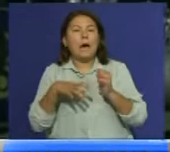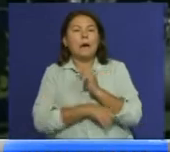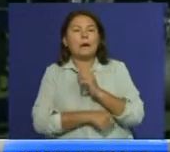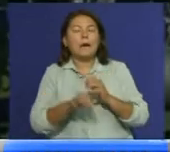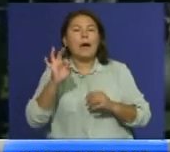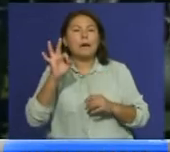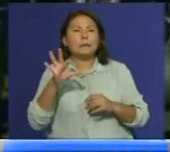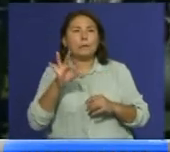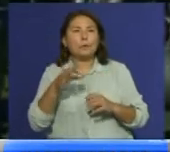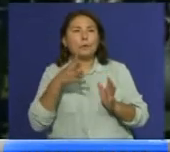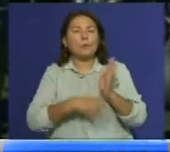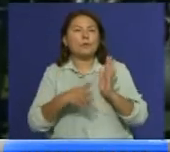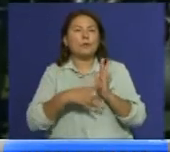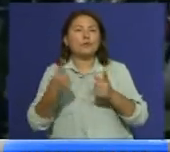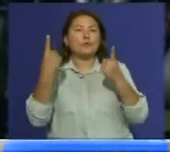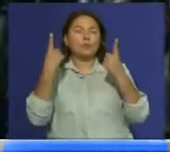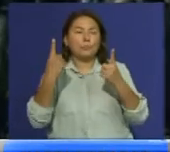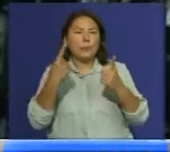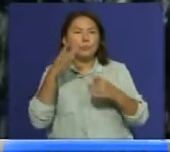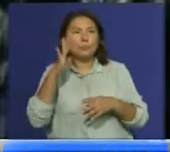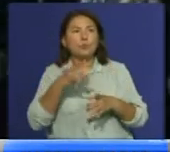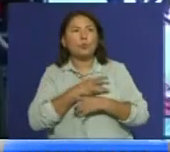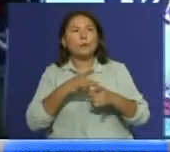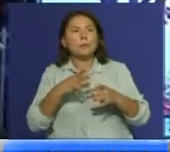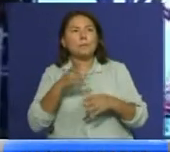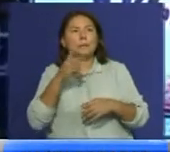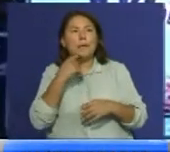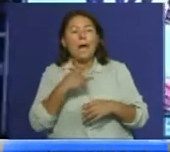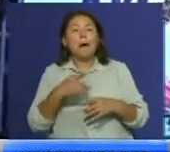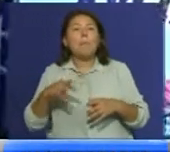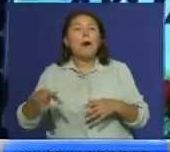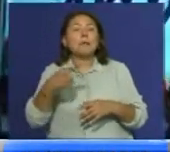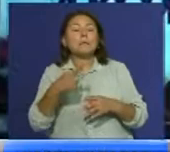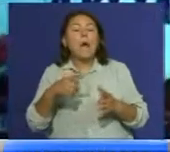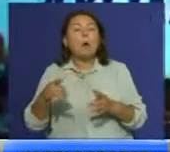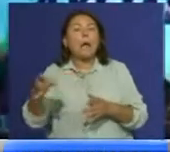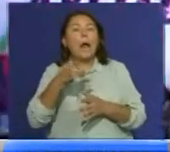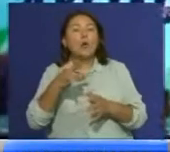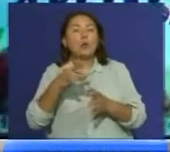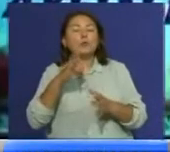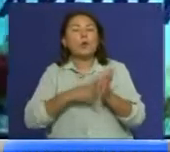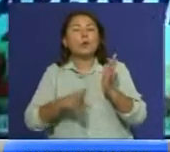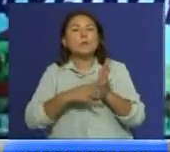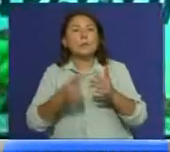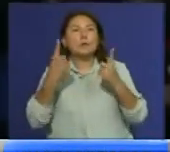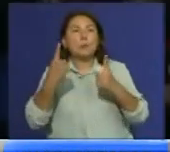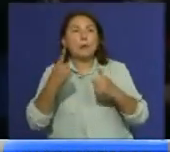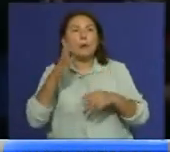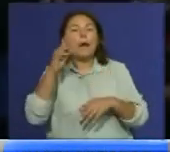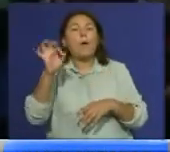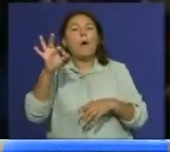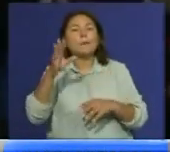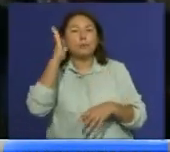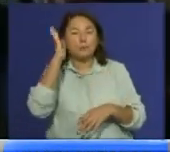болатын ауданымыздың 90 жылдық тойының алдындағы тойдың бастамасы. Маңғыстау ауданының 90 жылдығы қазан айында тойланады. Әзірге әр ауылда осындай